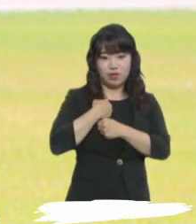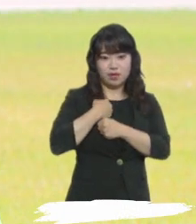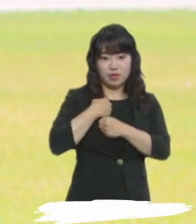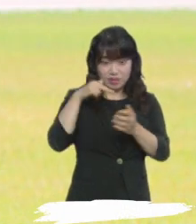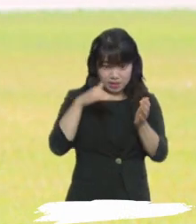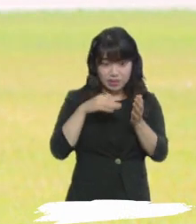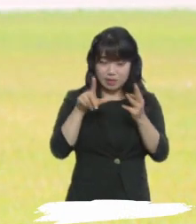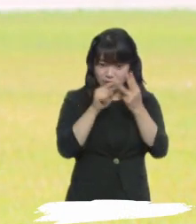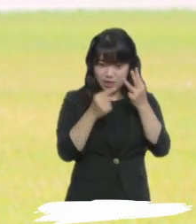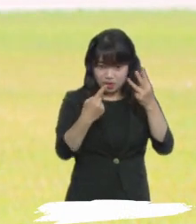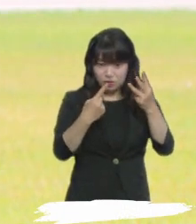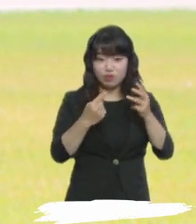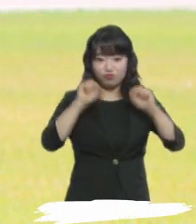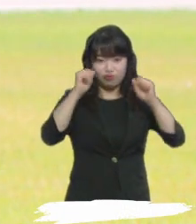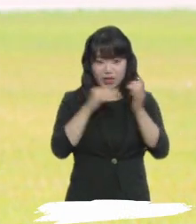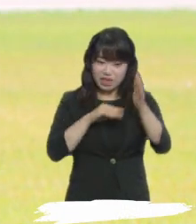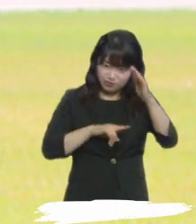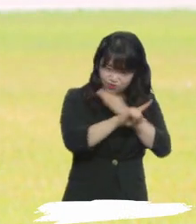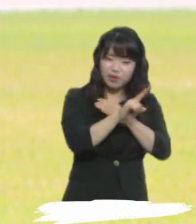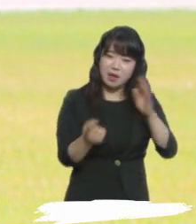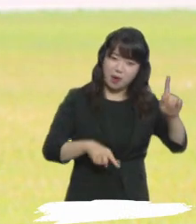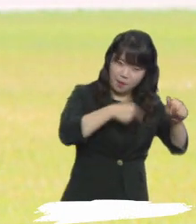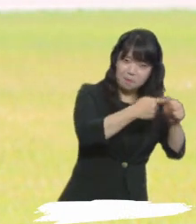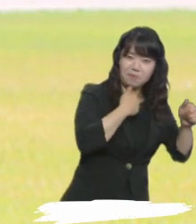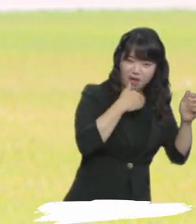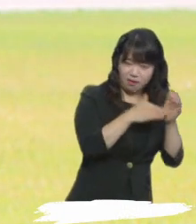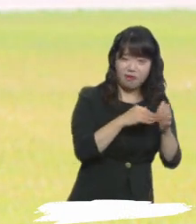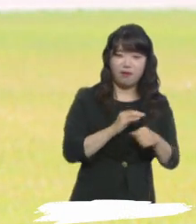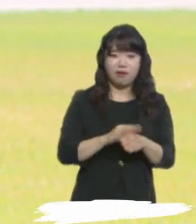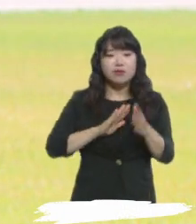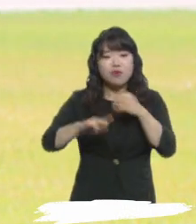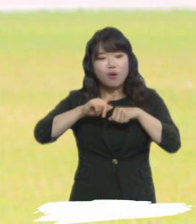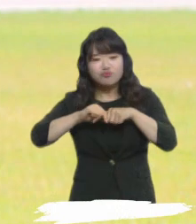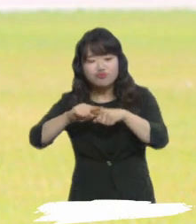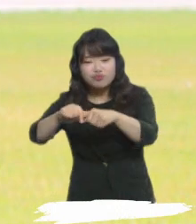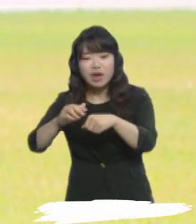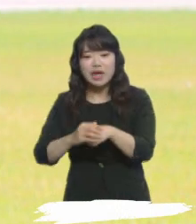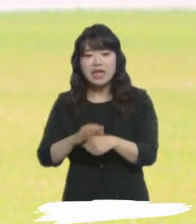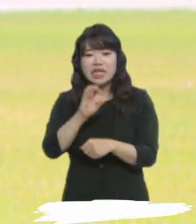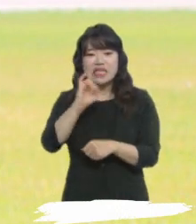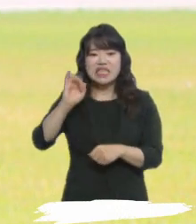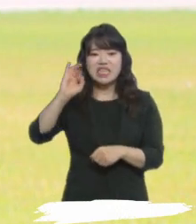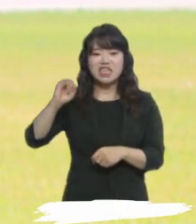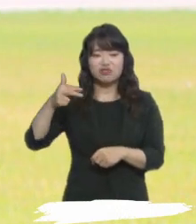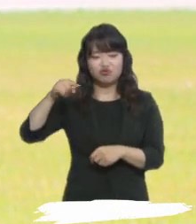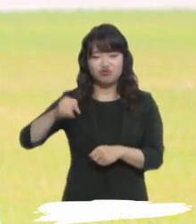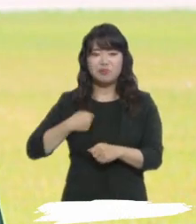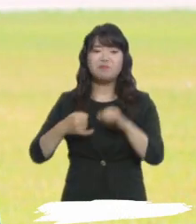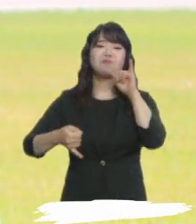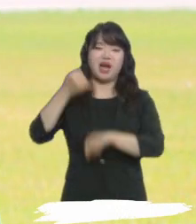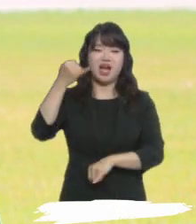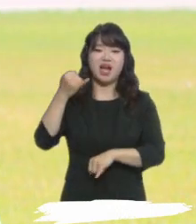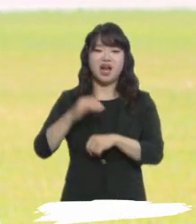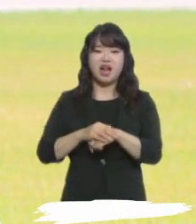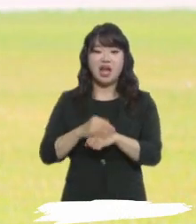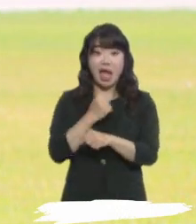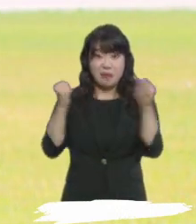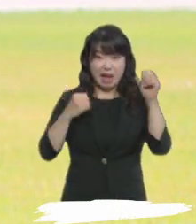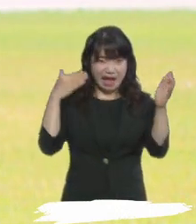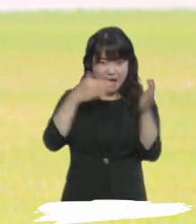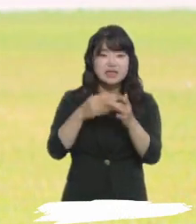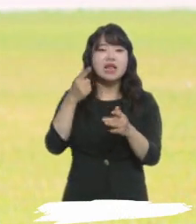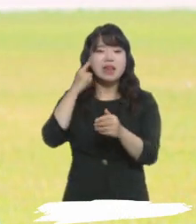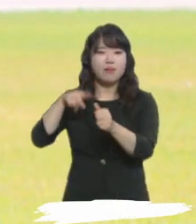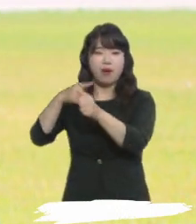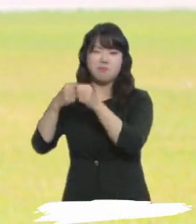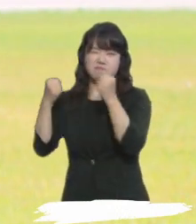독립군이 되고 지청천은 나중에 광복군 총사령관이 되지 않습니까? 그런데 그 약속을 했던 이응준은 그 약속을 어기고 해방 때까지 계속